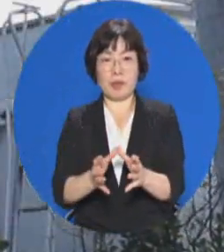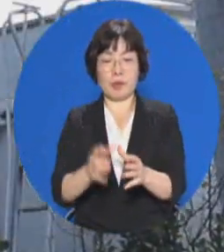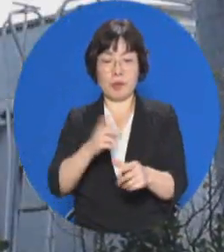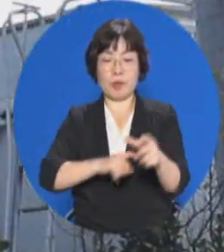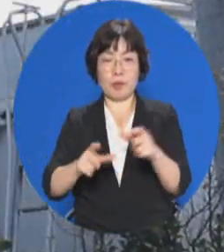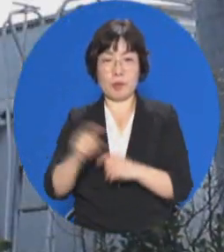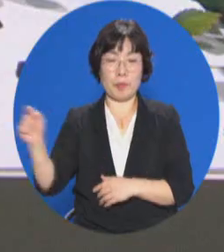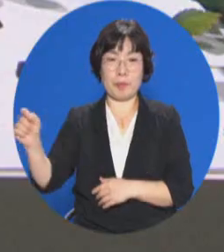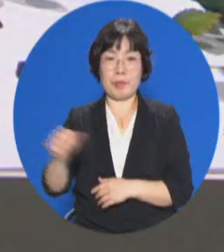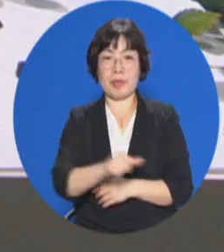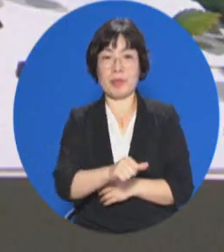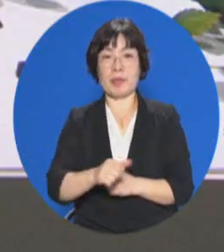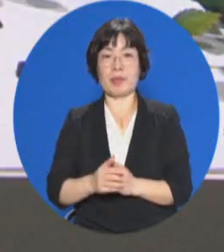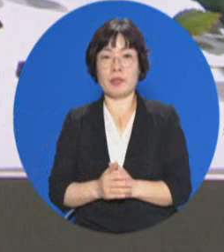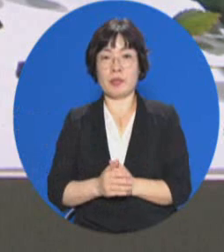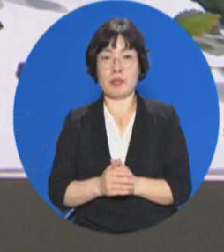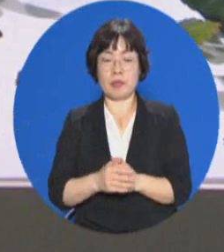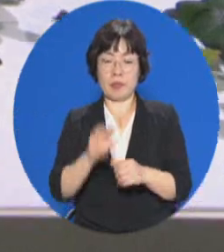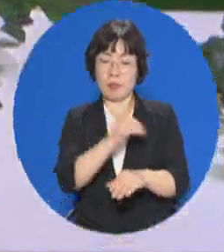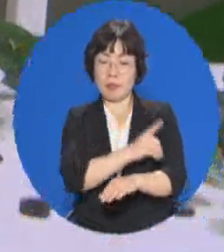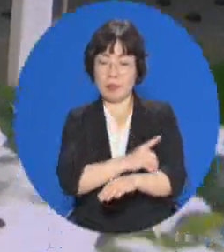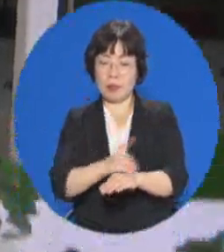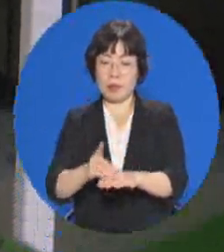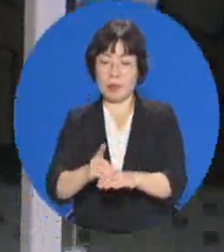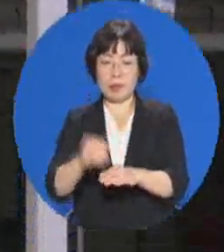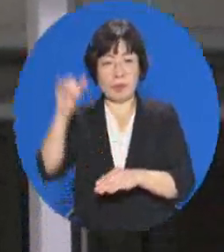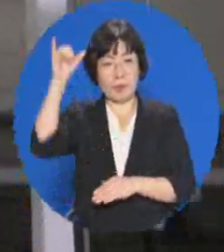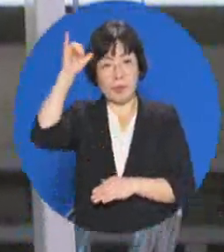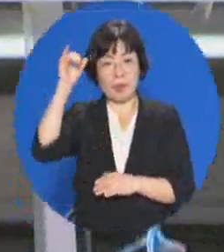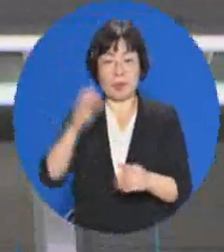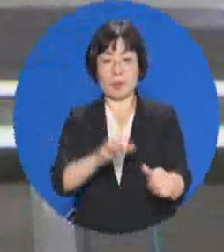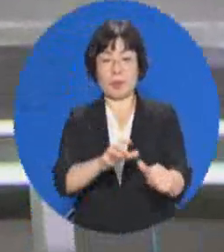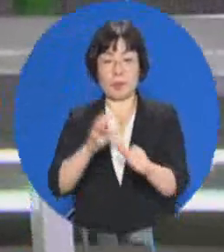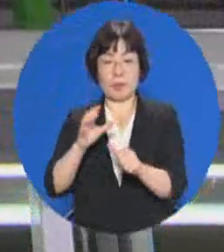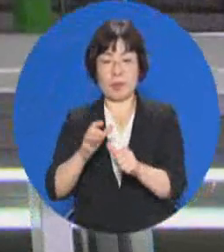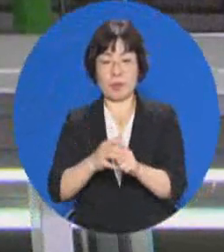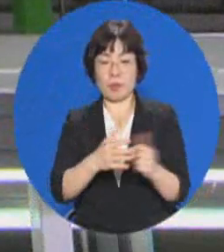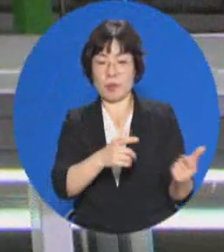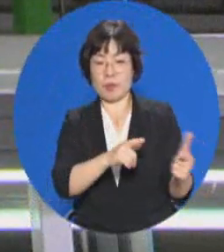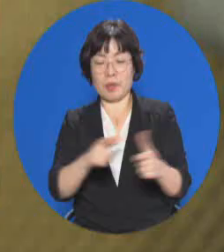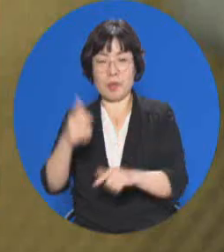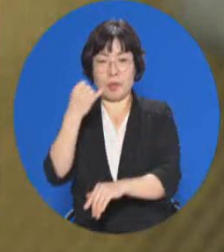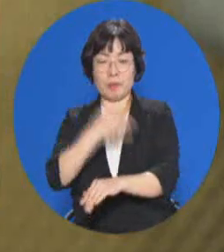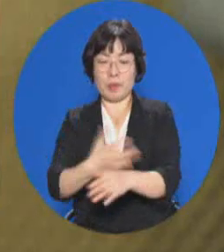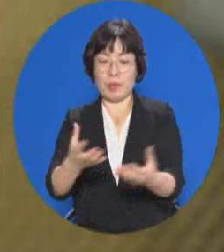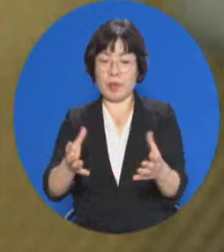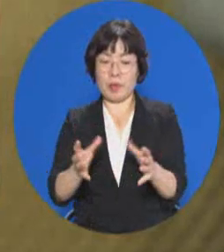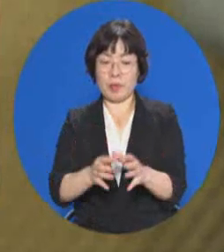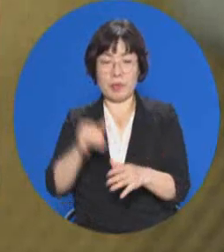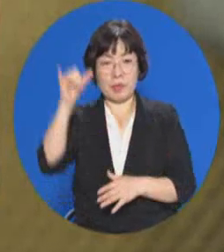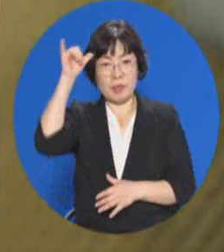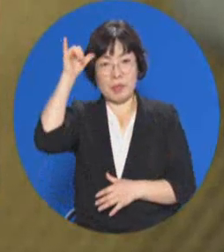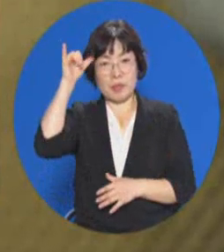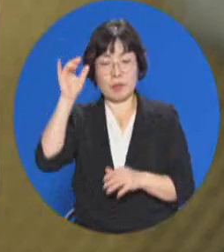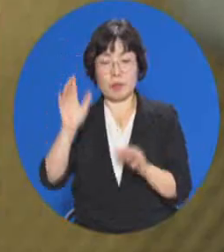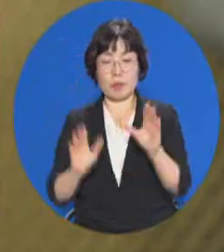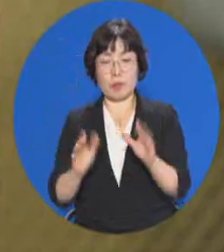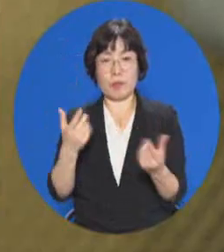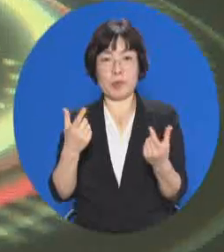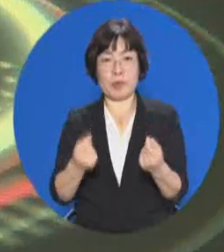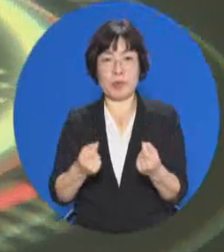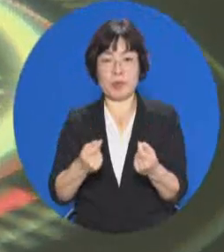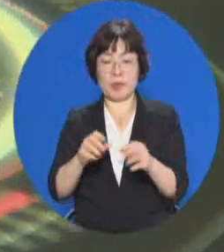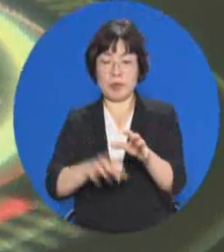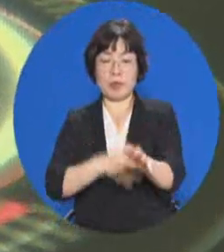내고 있습니다. 빅데이터와 인공지능을 활용한 2세대 스마트팜을 넘어 지능형 로봇 농장처럼